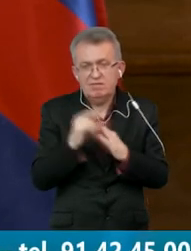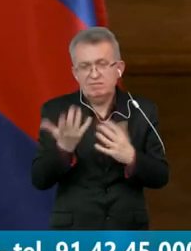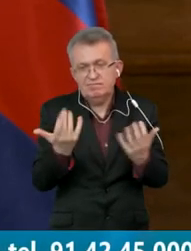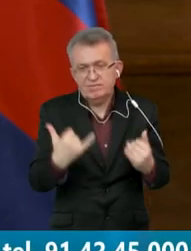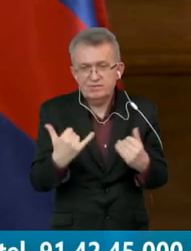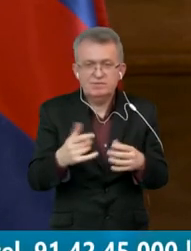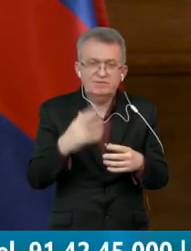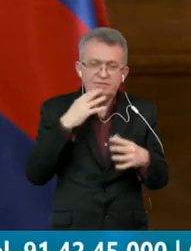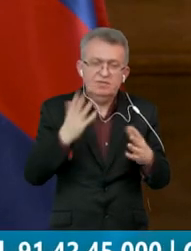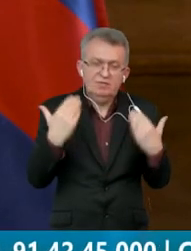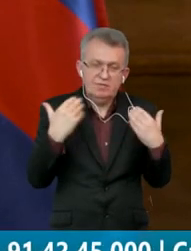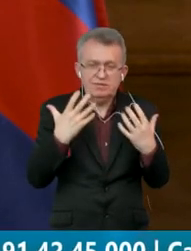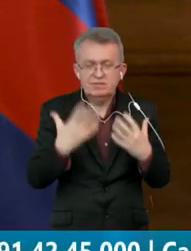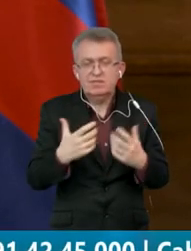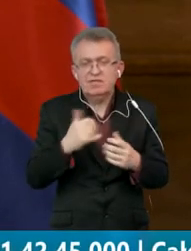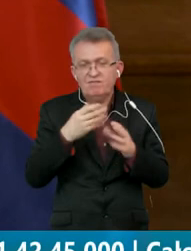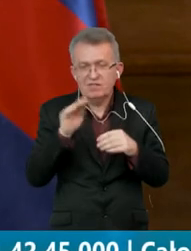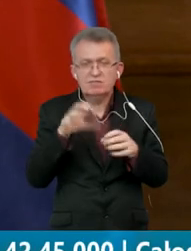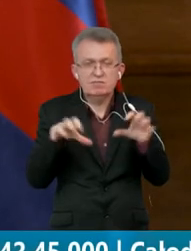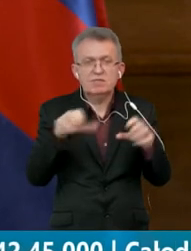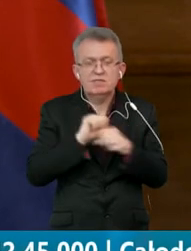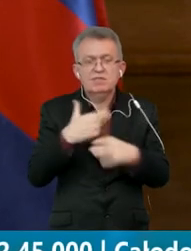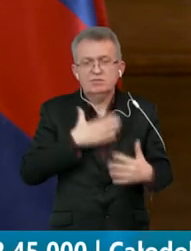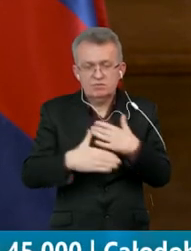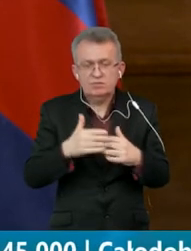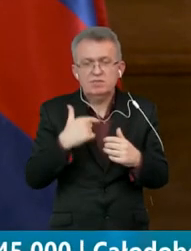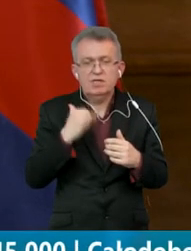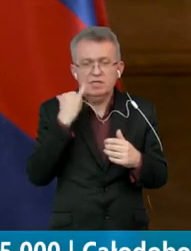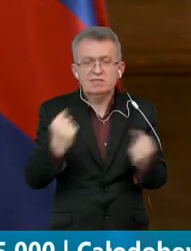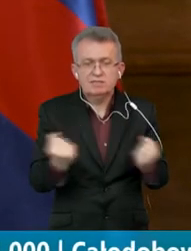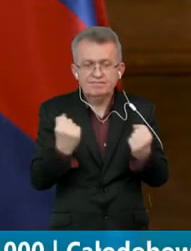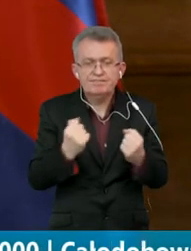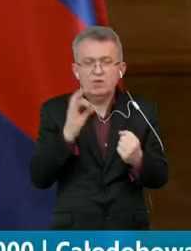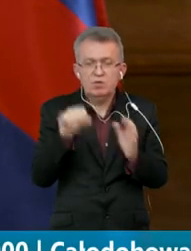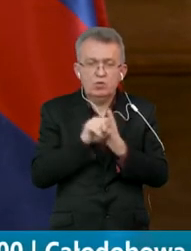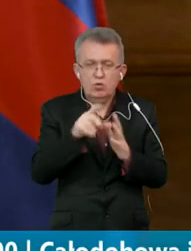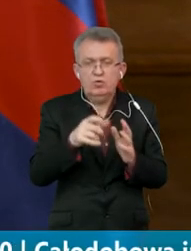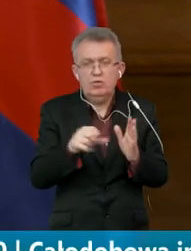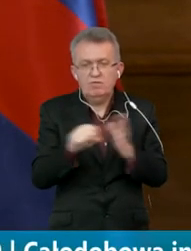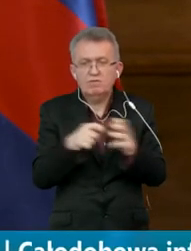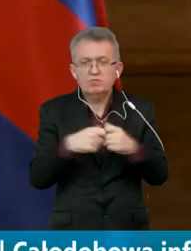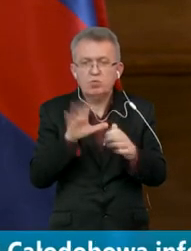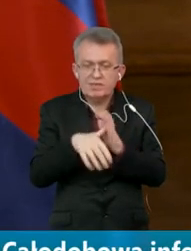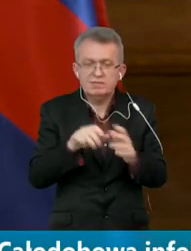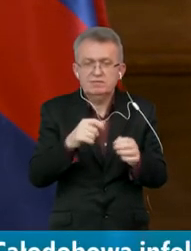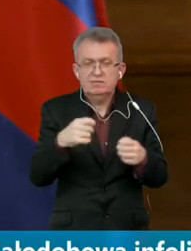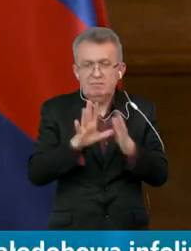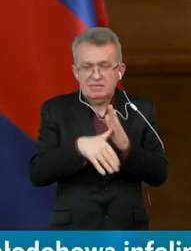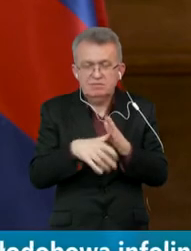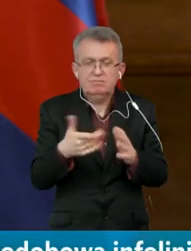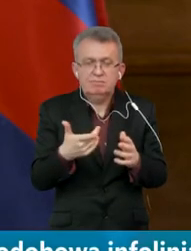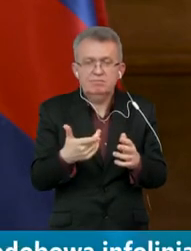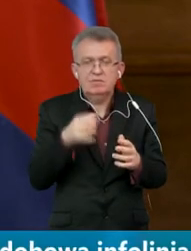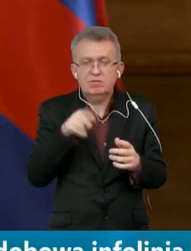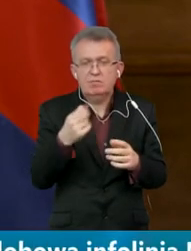takie miejsca rekreacji. Ich coraz więcej w Szczecinie powstaje, z tego się bardzo cieszymy i zachęcamy bardzo gorąco do współpracy z miastem w tym zakresie. Są